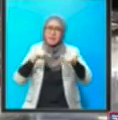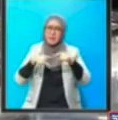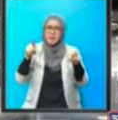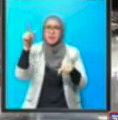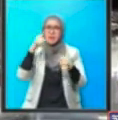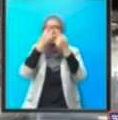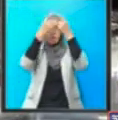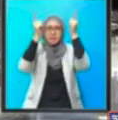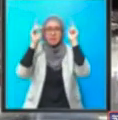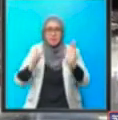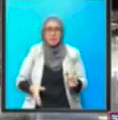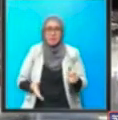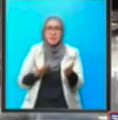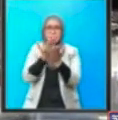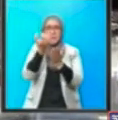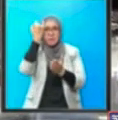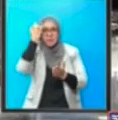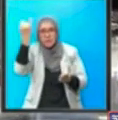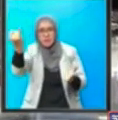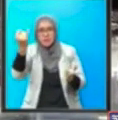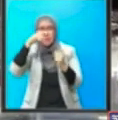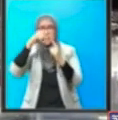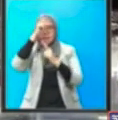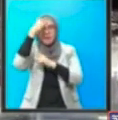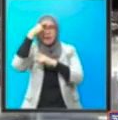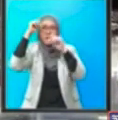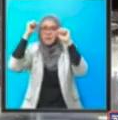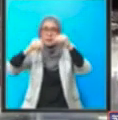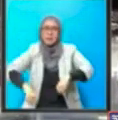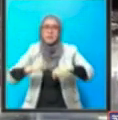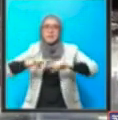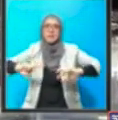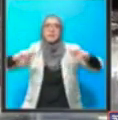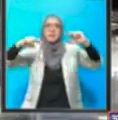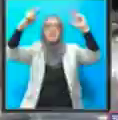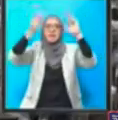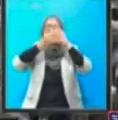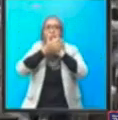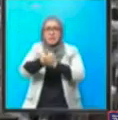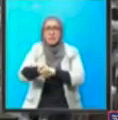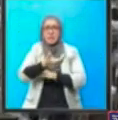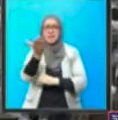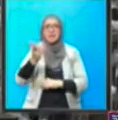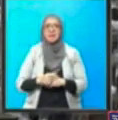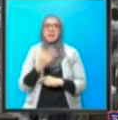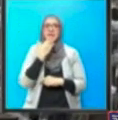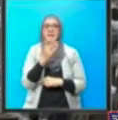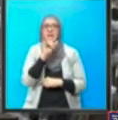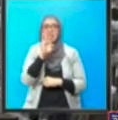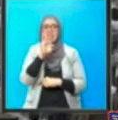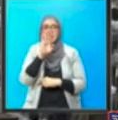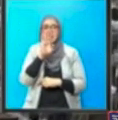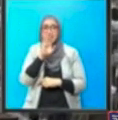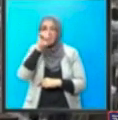kerajaan bagi membantu graduan meningkatkan kebuli khas Arab mereka ganti Makasih ya udah mau masuk kamar